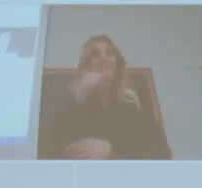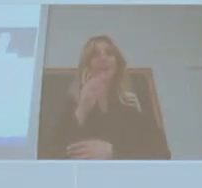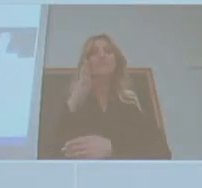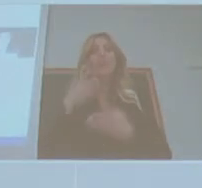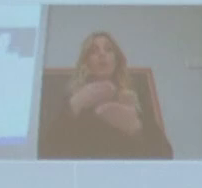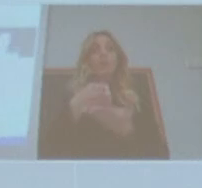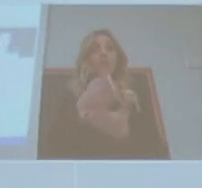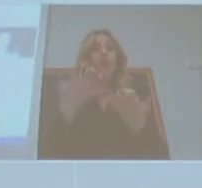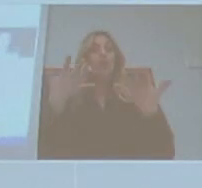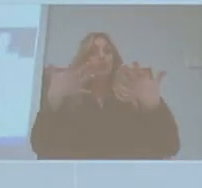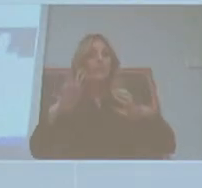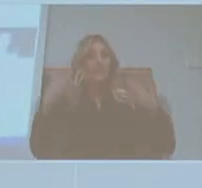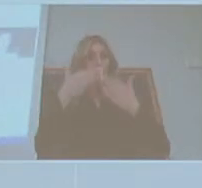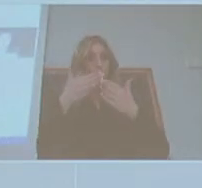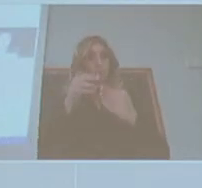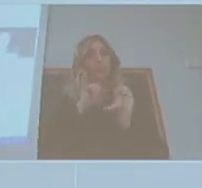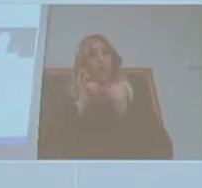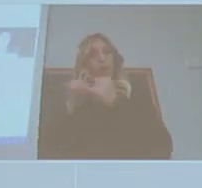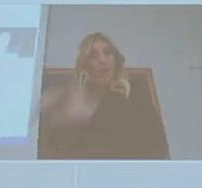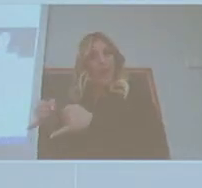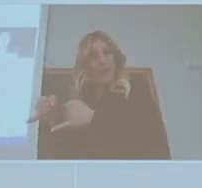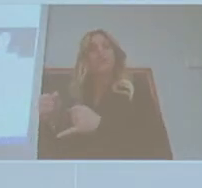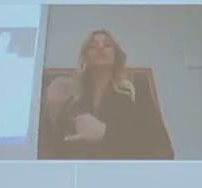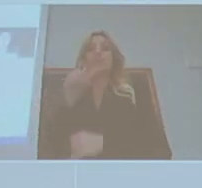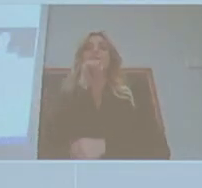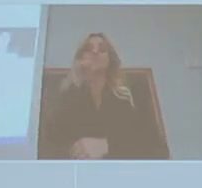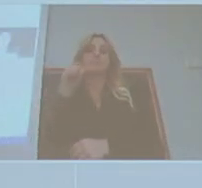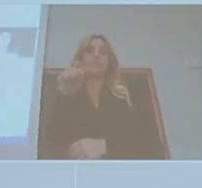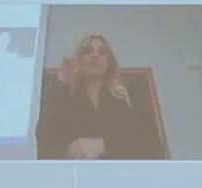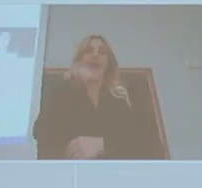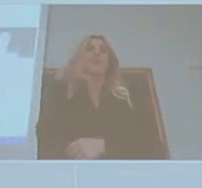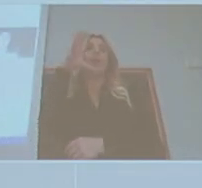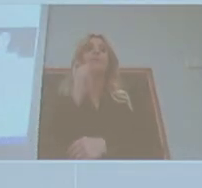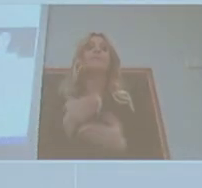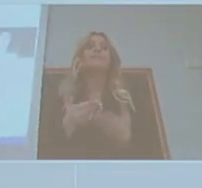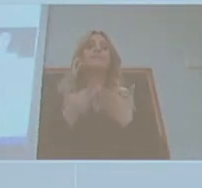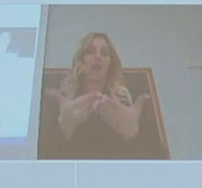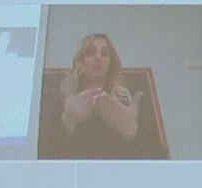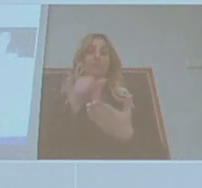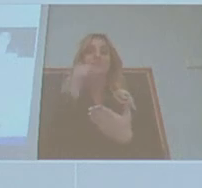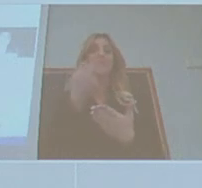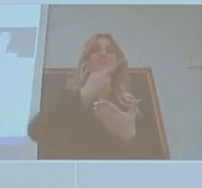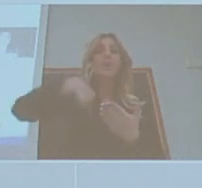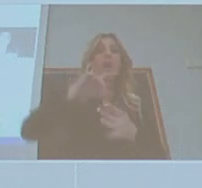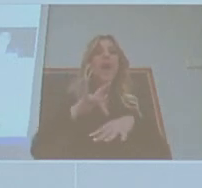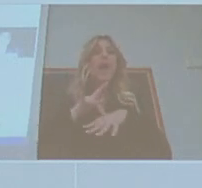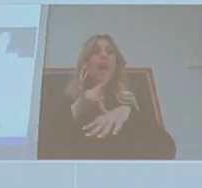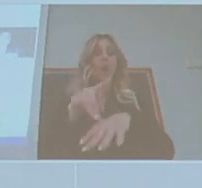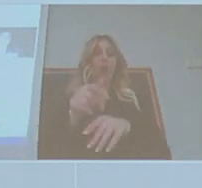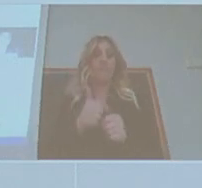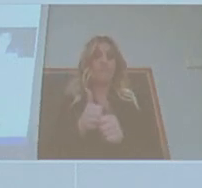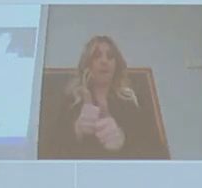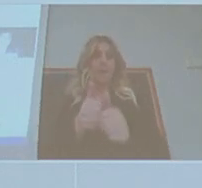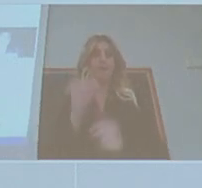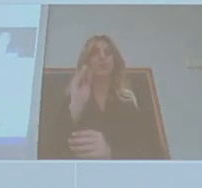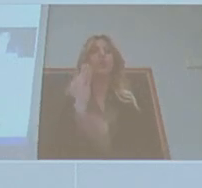del cosiddetto placement, cercando di accompagnare i nostri giovani anche appunto nel mondo